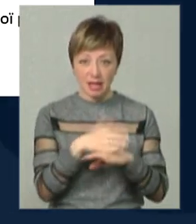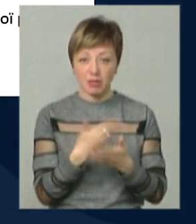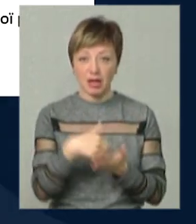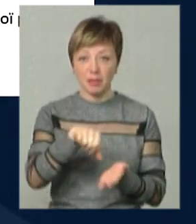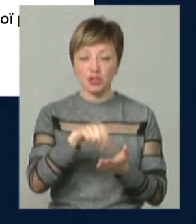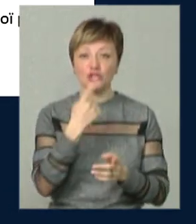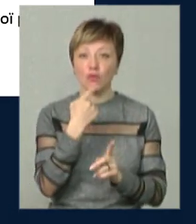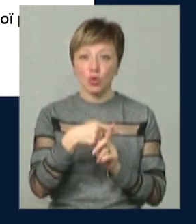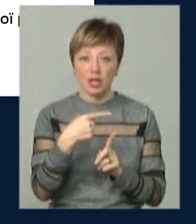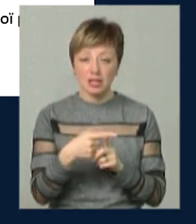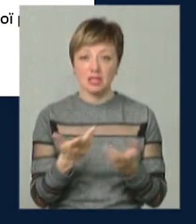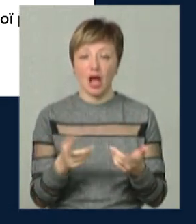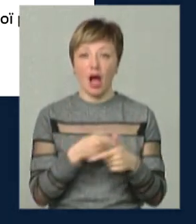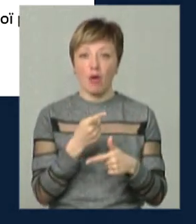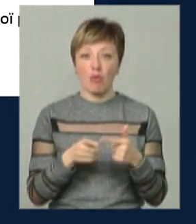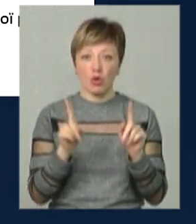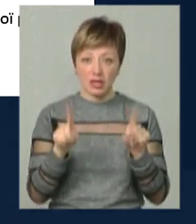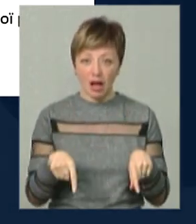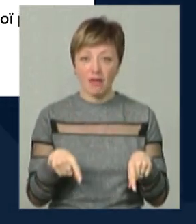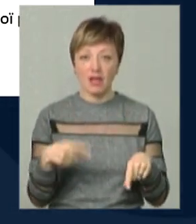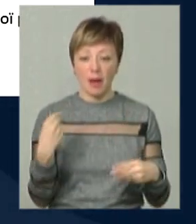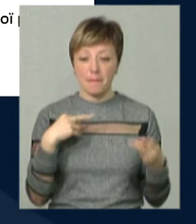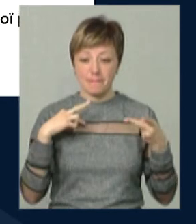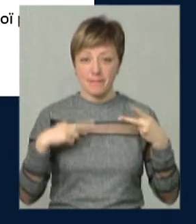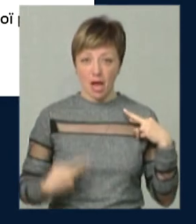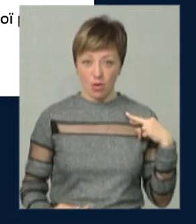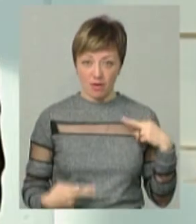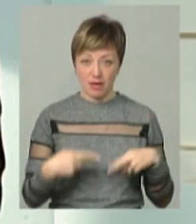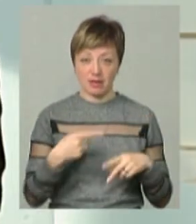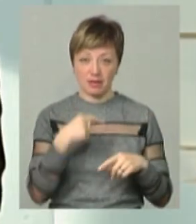представників Червоного Хреста, або навіть на переодягання в їхню